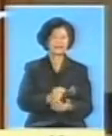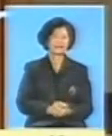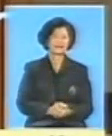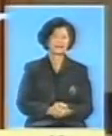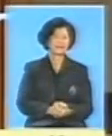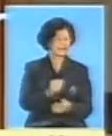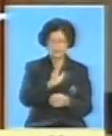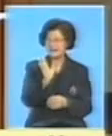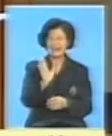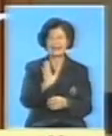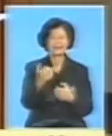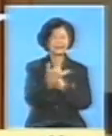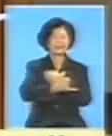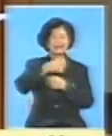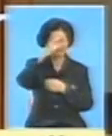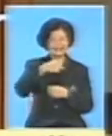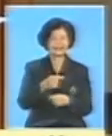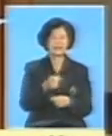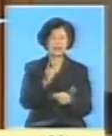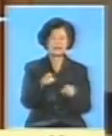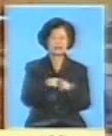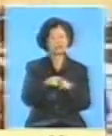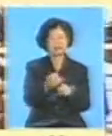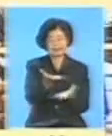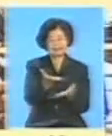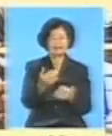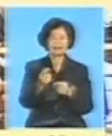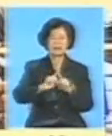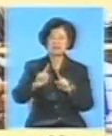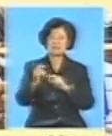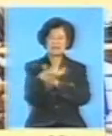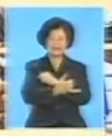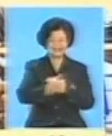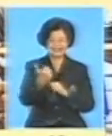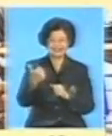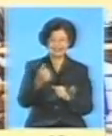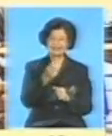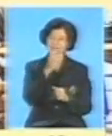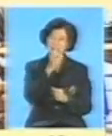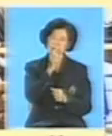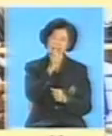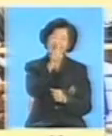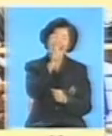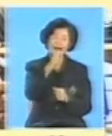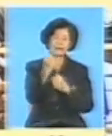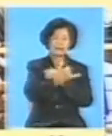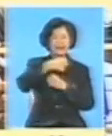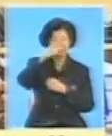มันไม่ได้อะประเทศไทยอย่างนี้ได้อย่างเงี้ยต่างประเทศเขาบอกว่าประเทศอยู่ยังมีช้างอยู่หรือเปล่าขี่ช้างกันอยู่หรือเ